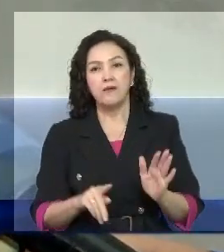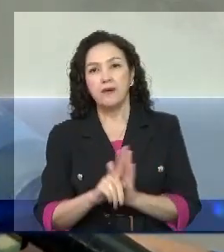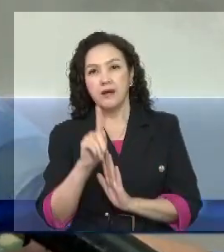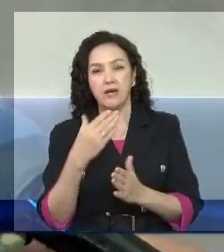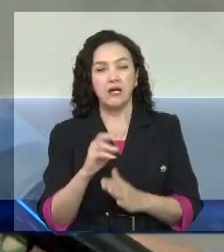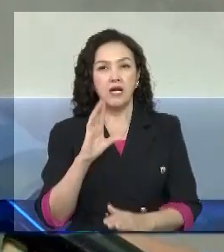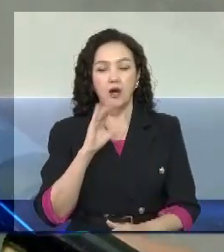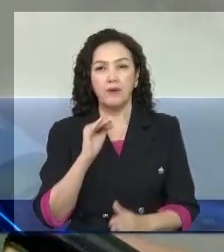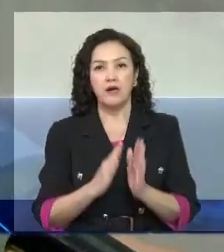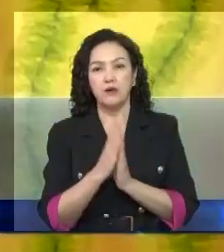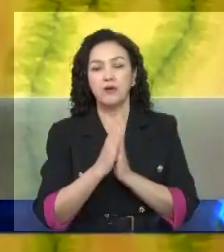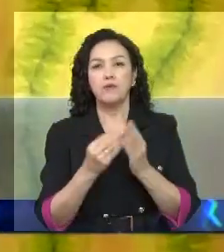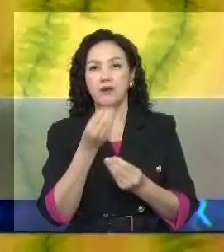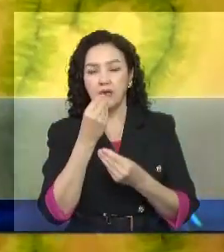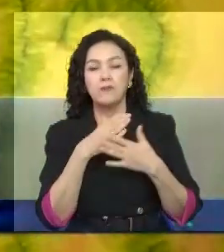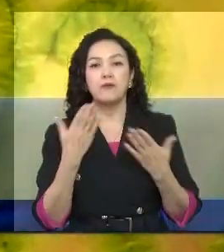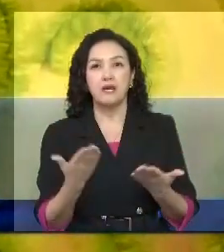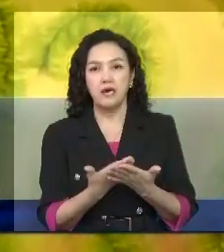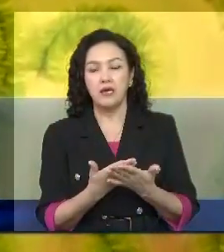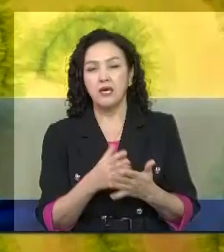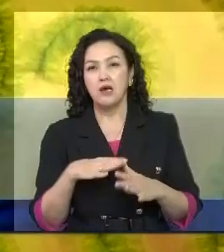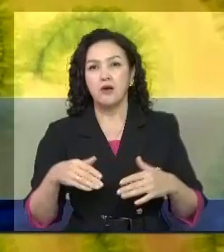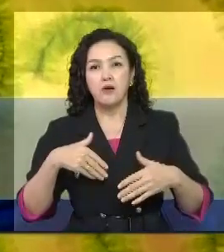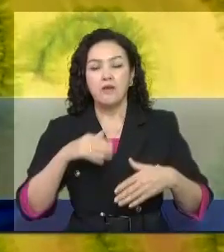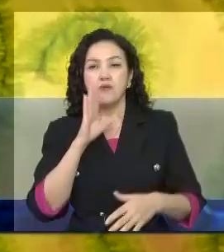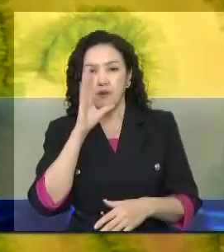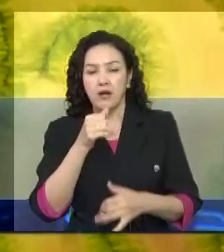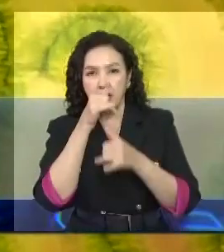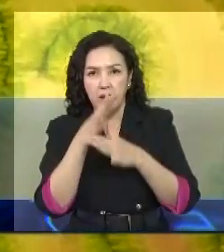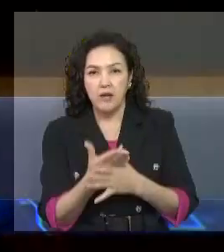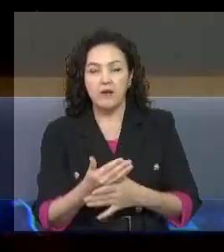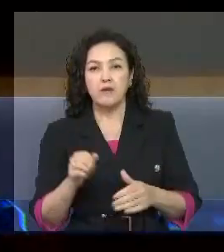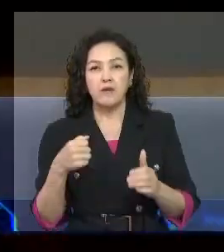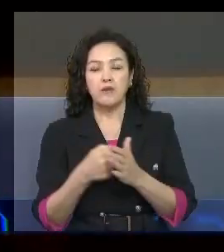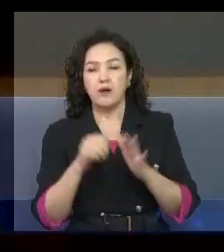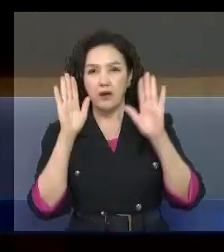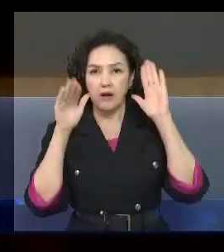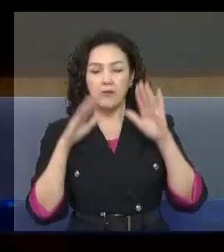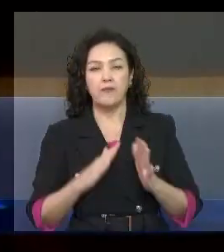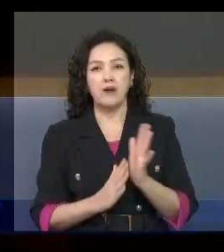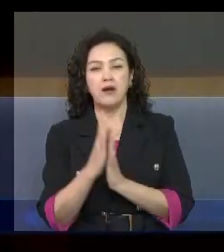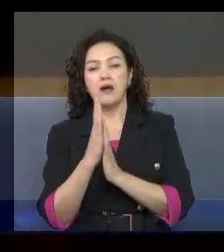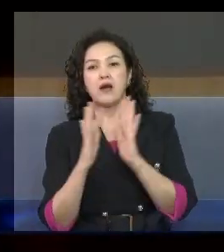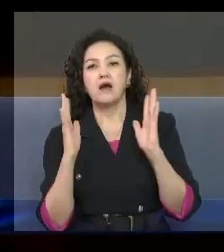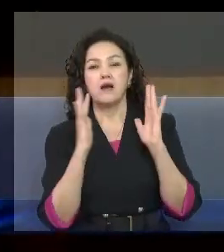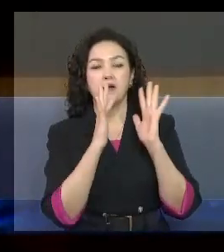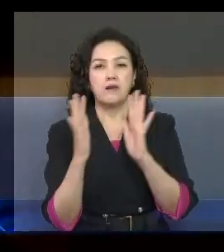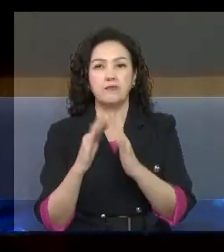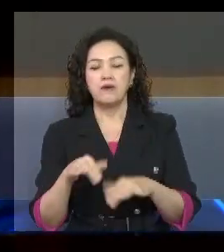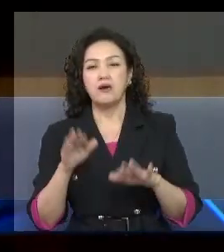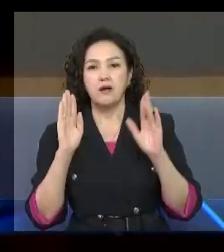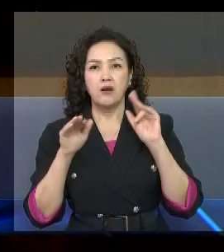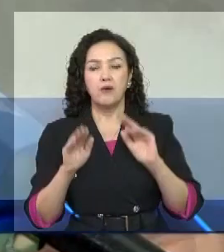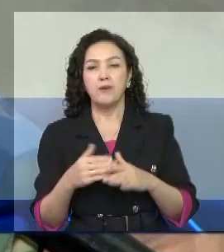постановку «Каскар Щебжейме». По сюжету, когда волк, который не смог добраться до зайца, идет по лесу, он встречает ягненка и козленка,